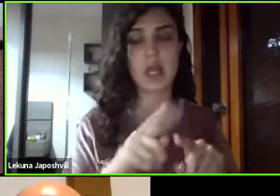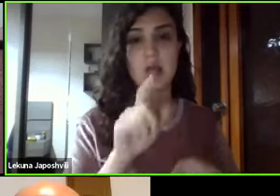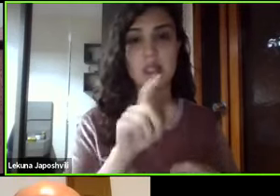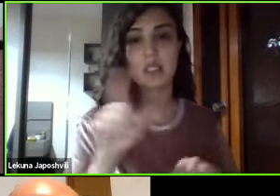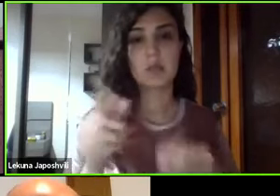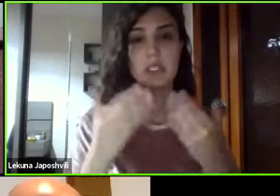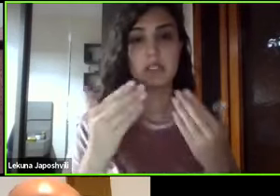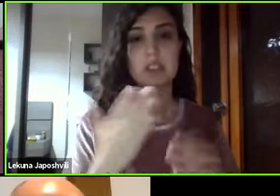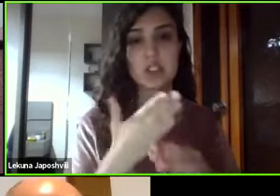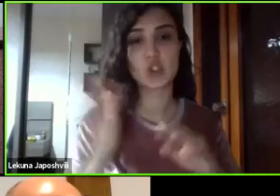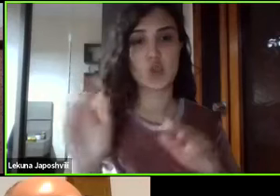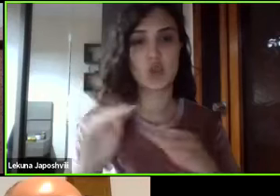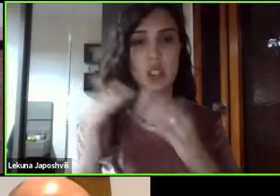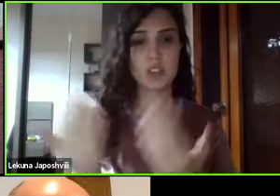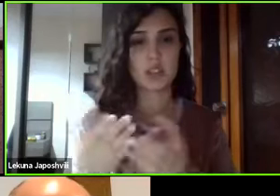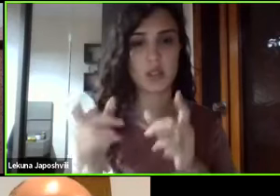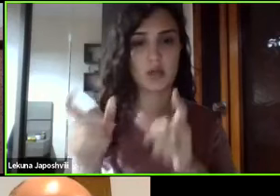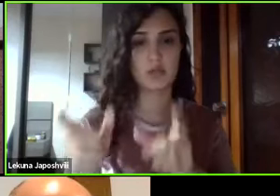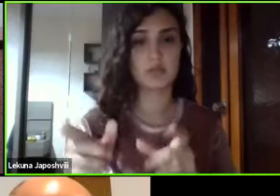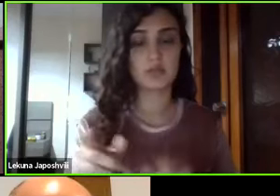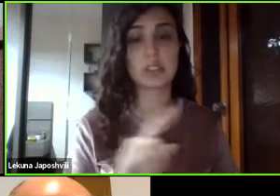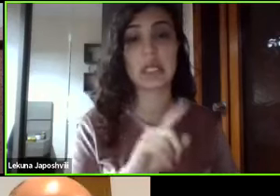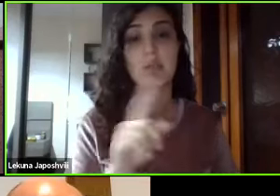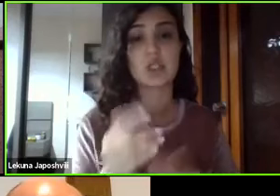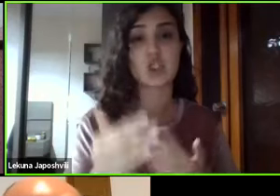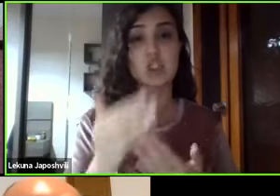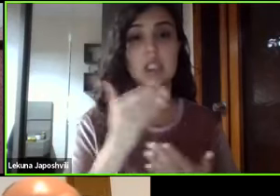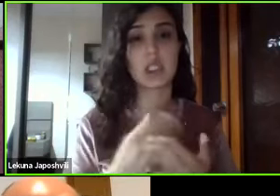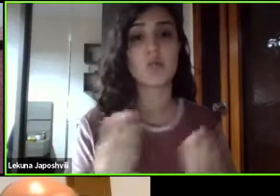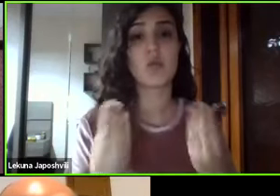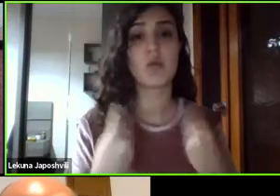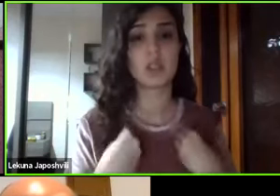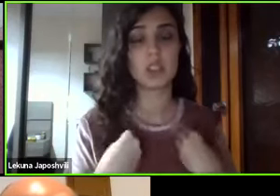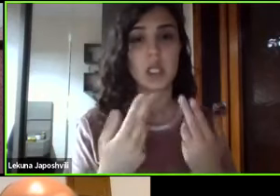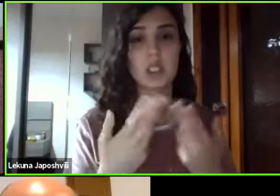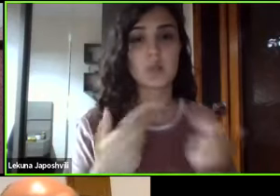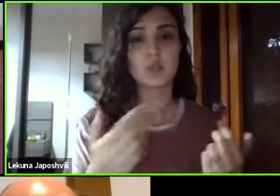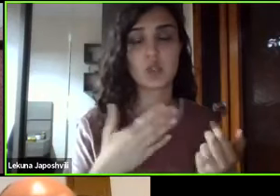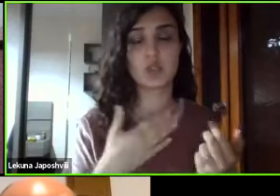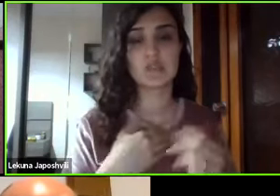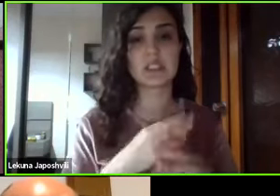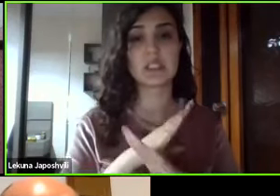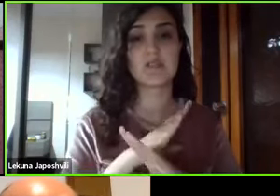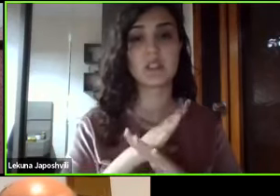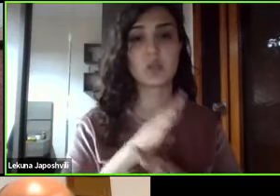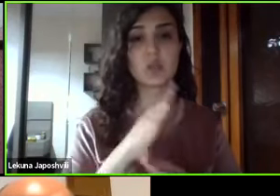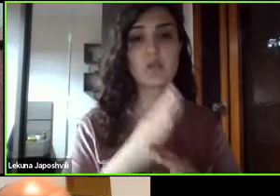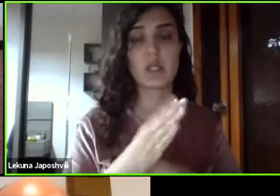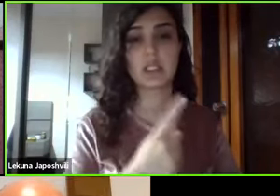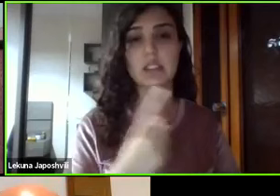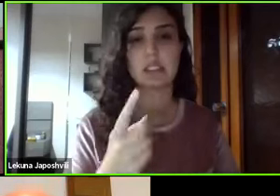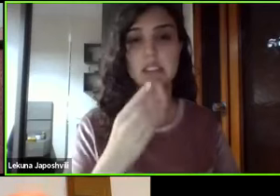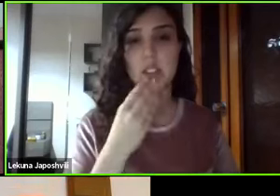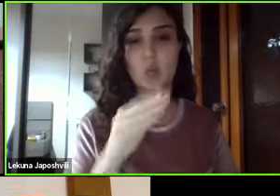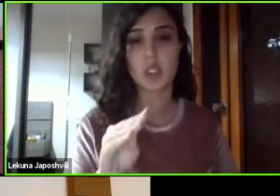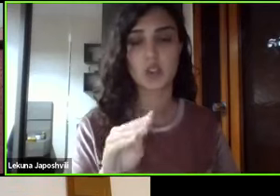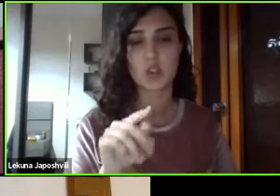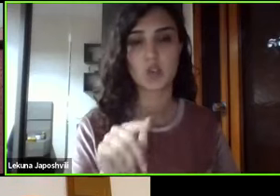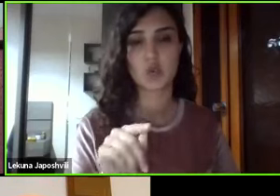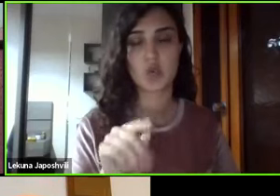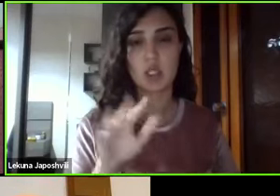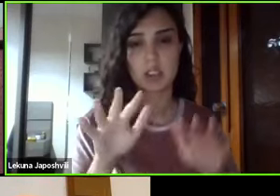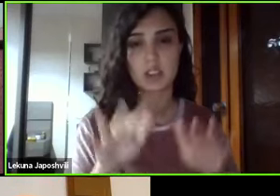ადამიანების იზოლაცია. რამაც შედეგი მოიტანა, რა თქმა უნდა, ჩვენ სიკვდილიანობით ვართ ერთ-ერთ საუკეთესო ადგილზე.